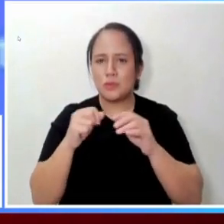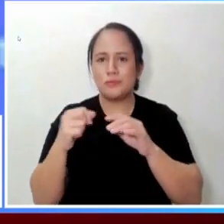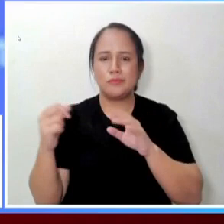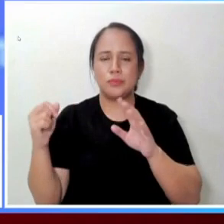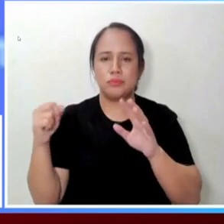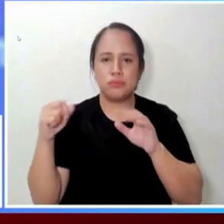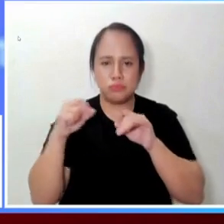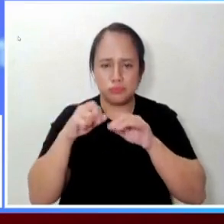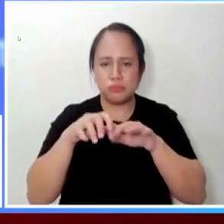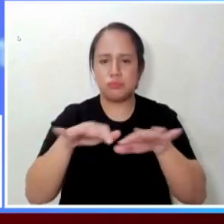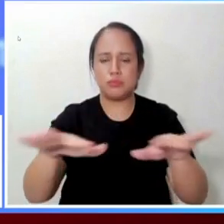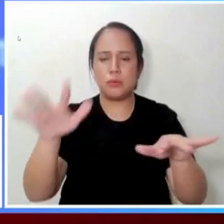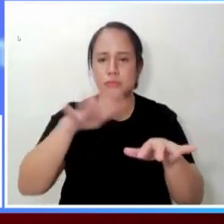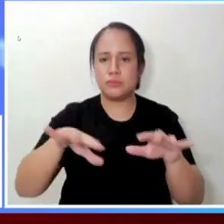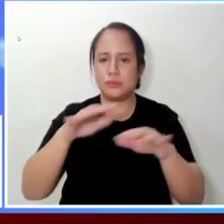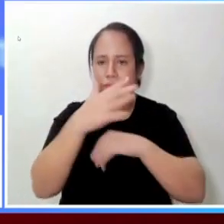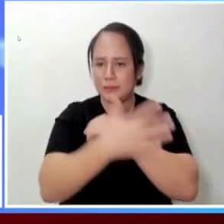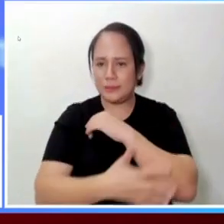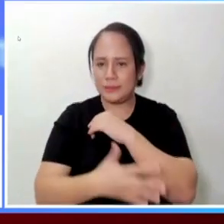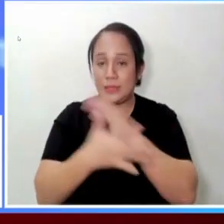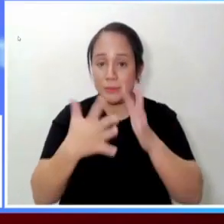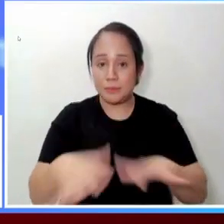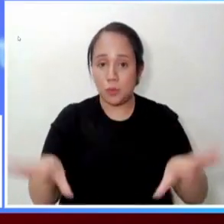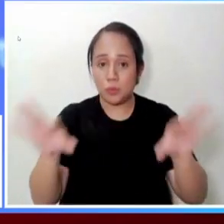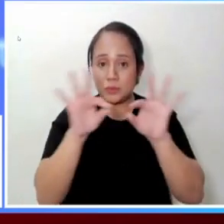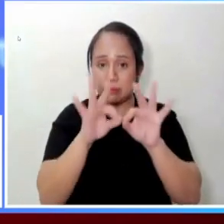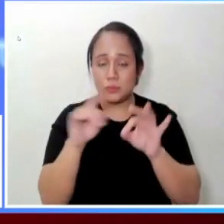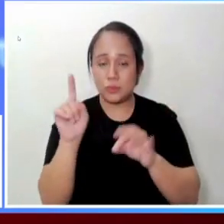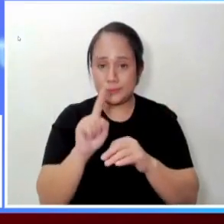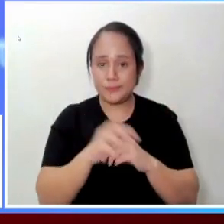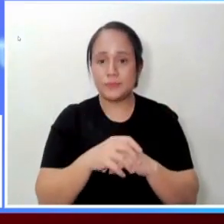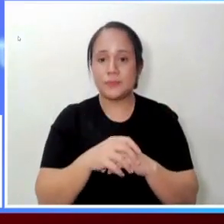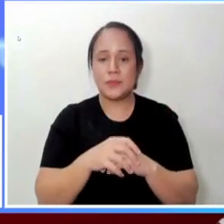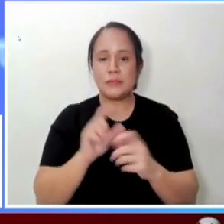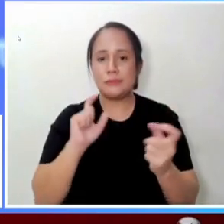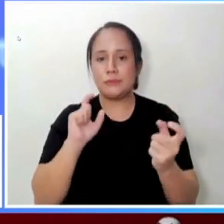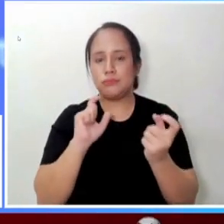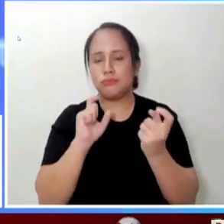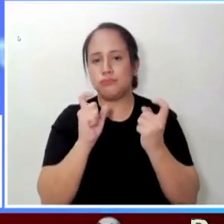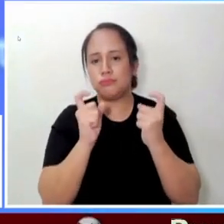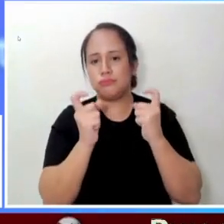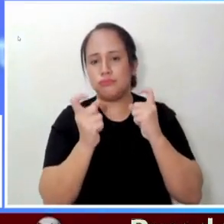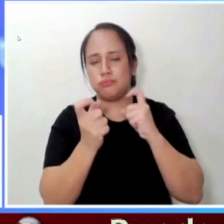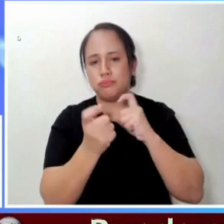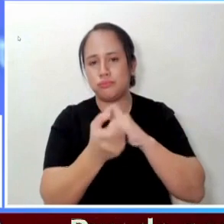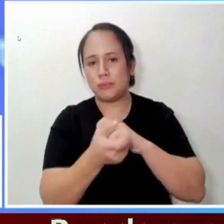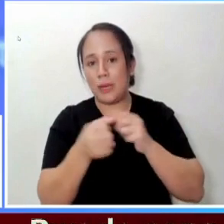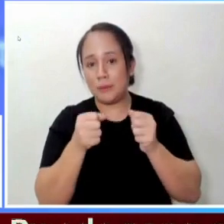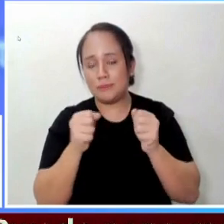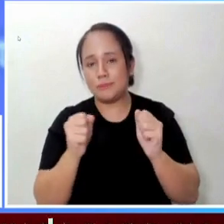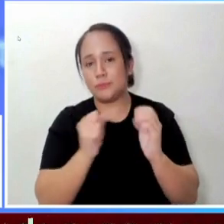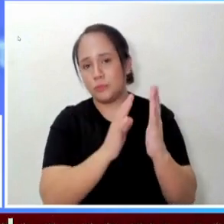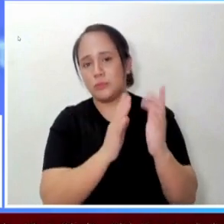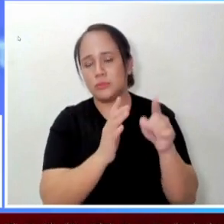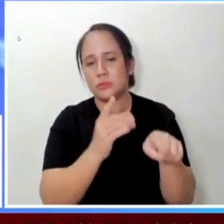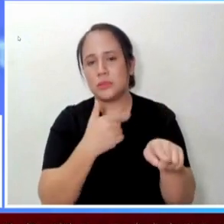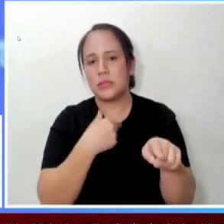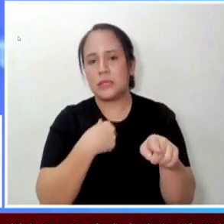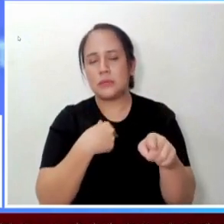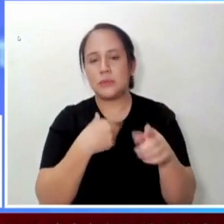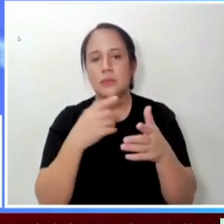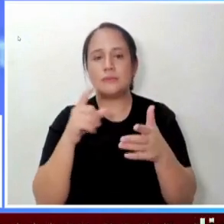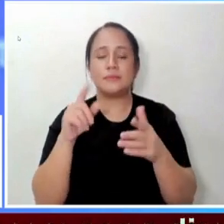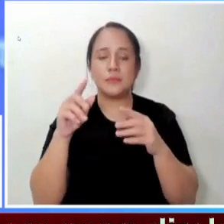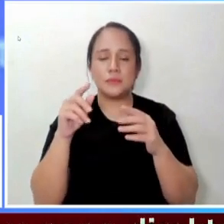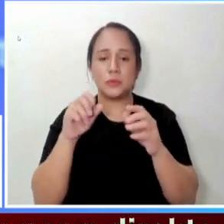countries. And therefore, it's very important for us to shift our approach and then make a society resilient and